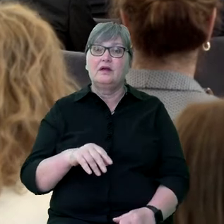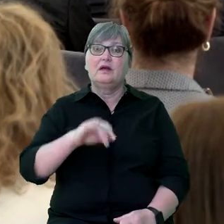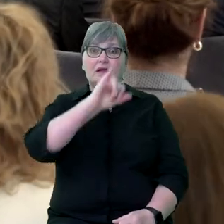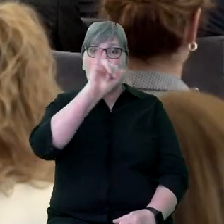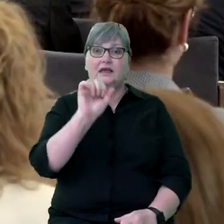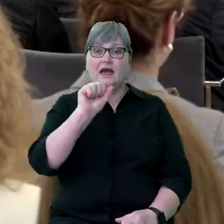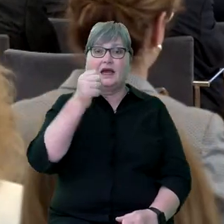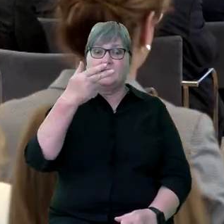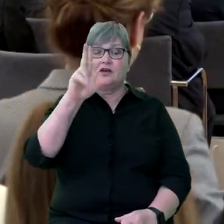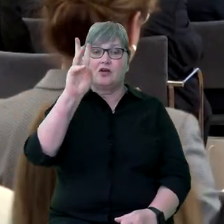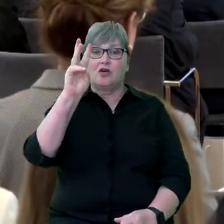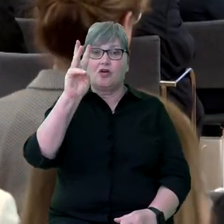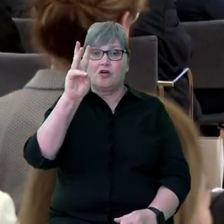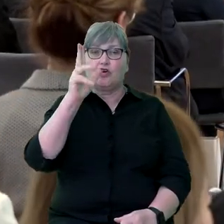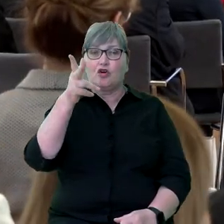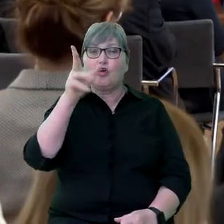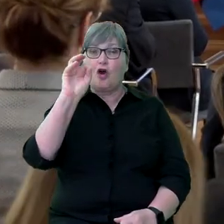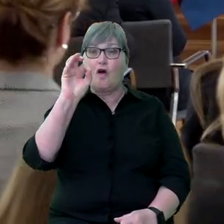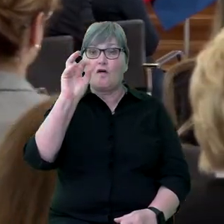Gintoft-Jankowicz,